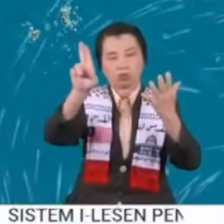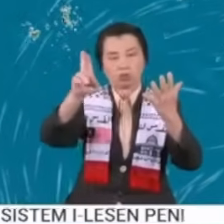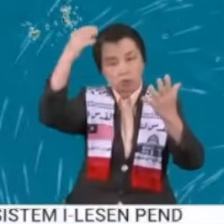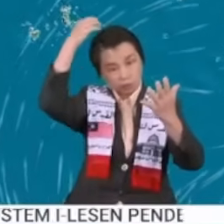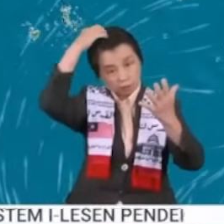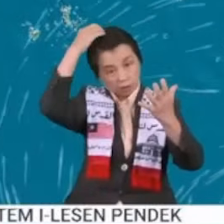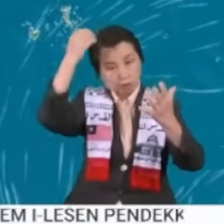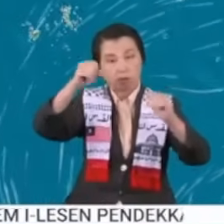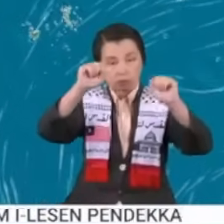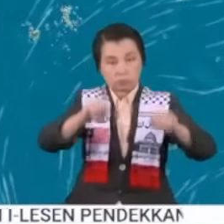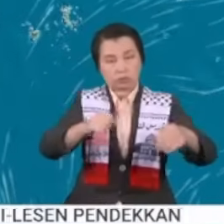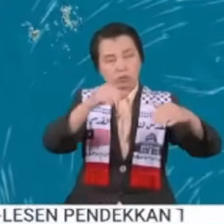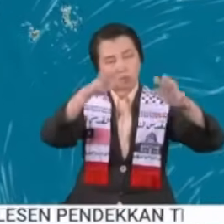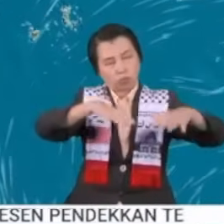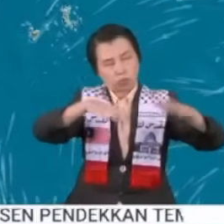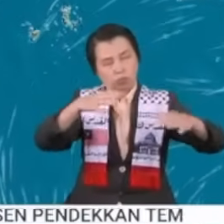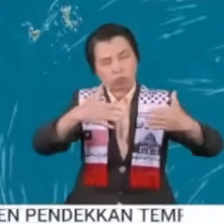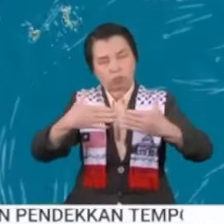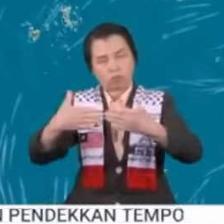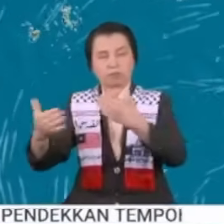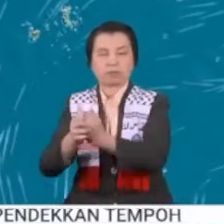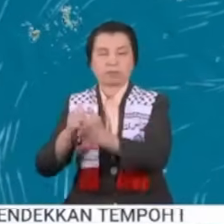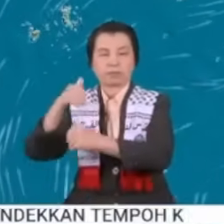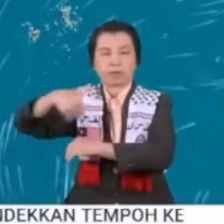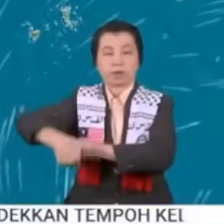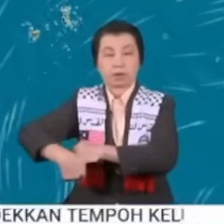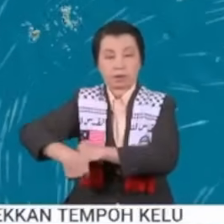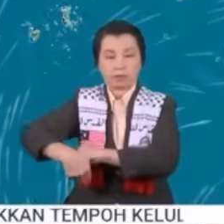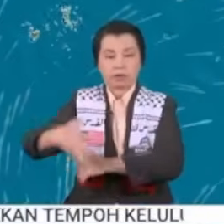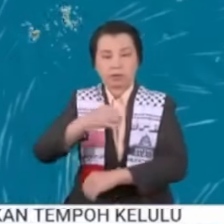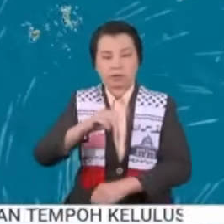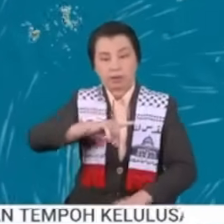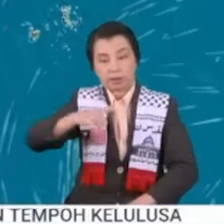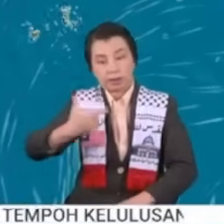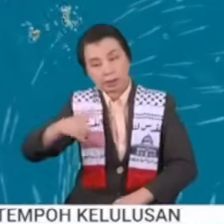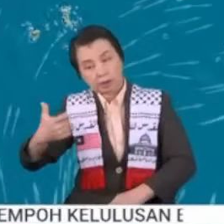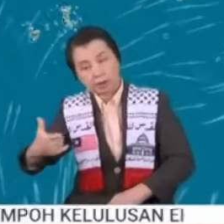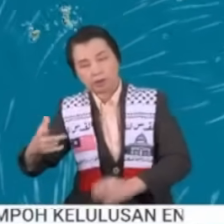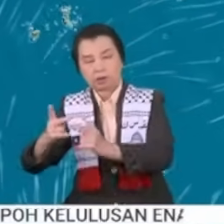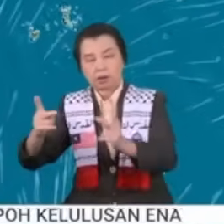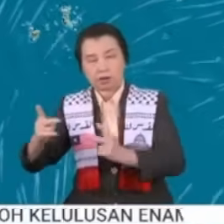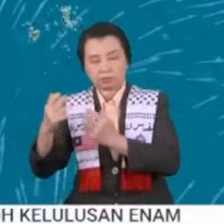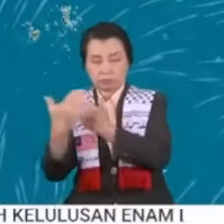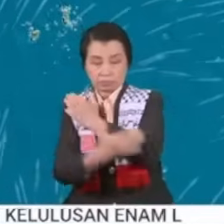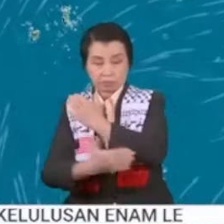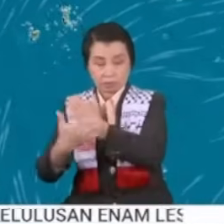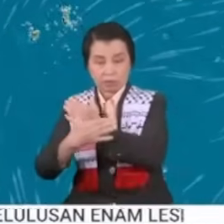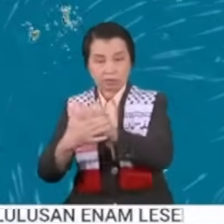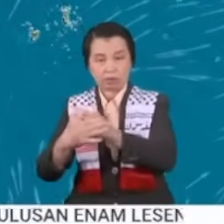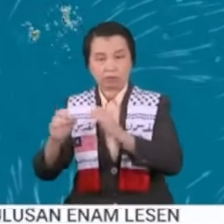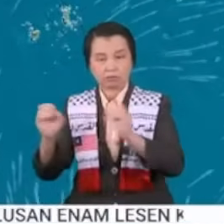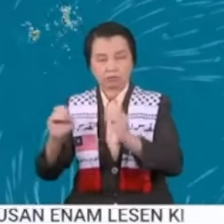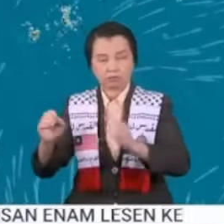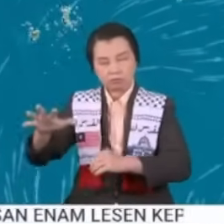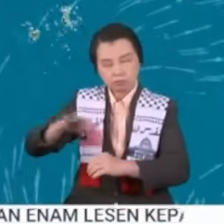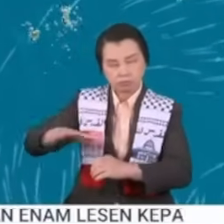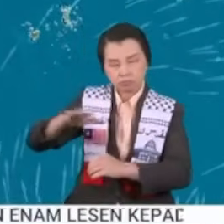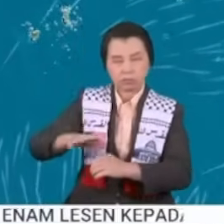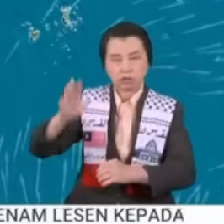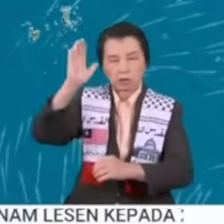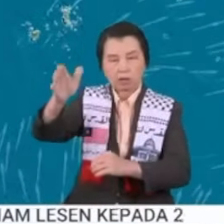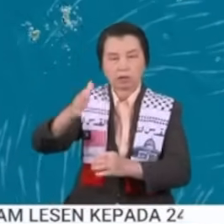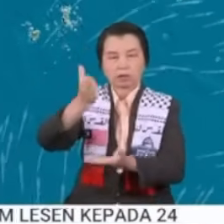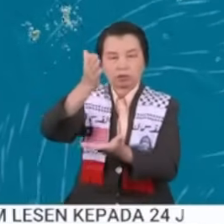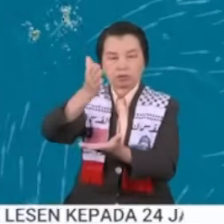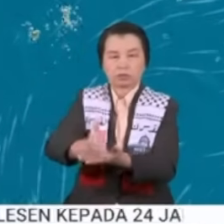Kami jangkakan boleh berlanjutan sehingga ke malam nanti manakala di lain-lain kawasan di sekitar Semenanjung keadaan cuaca hujan ini kami jangkakan akan